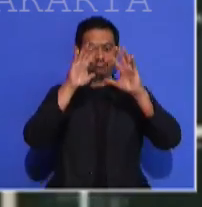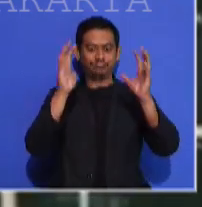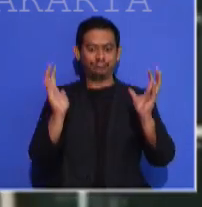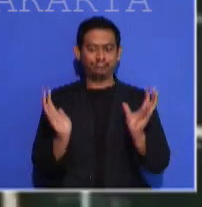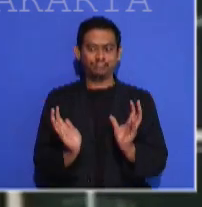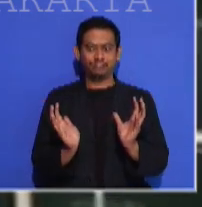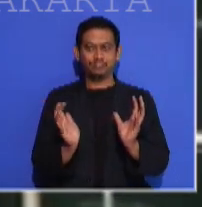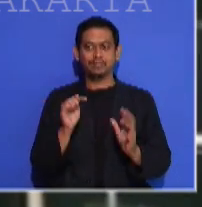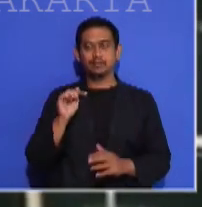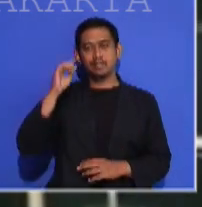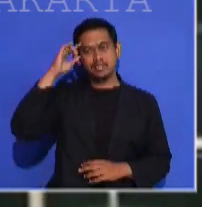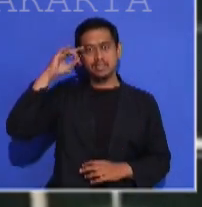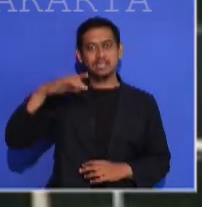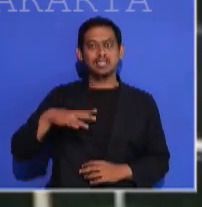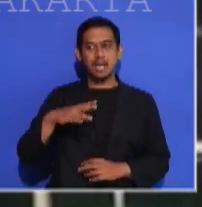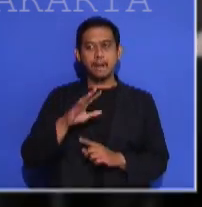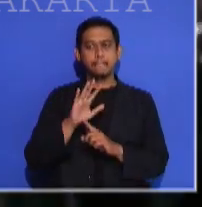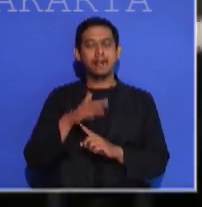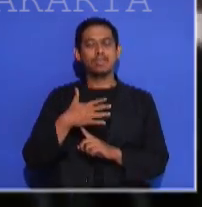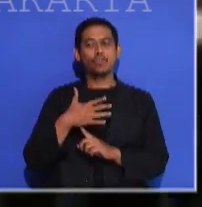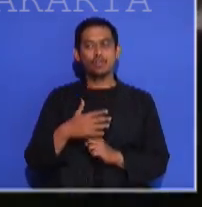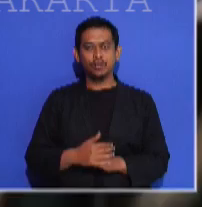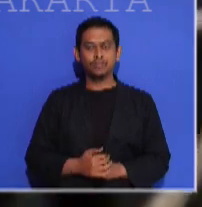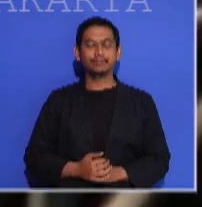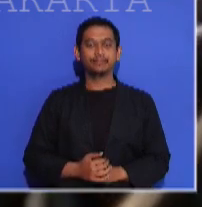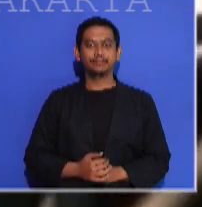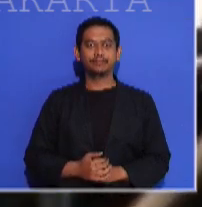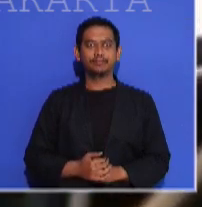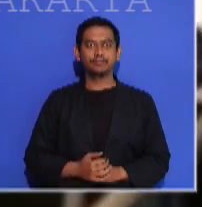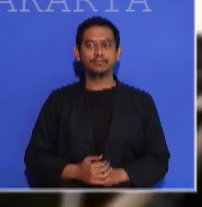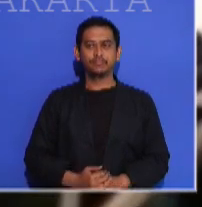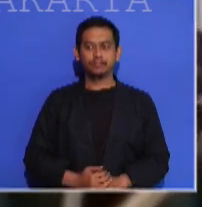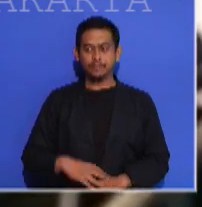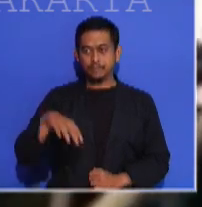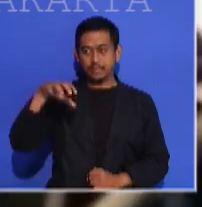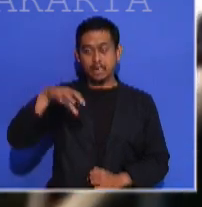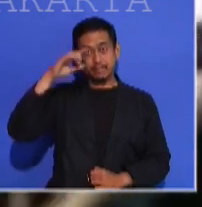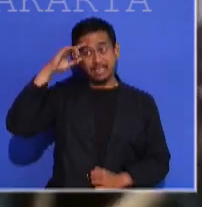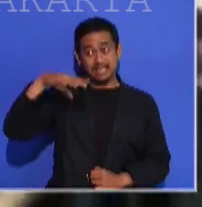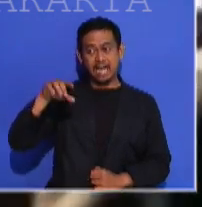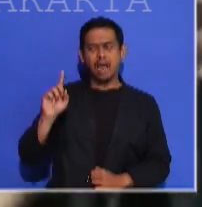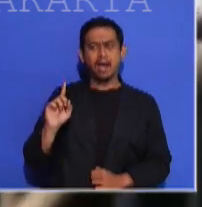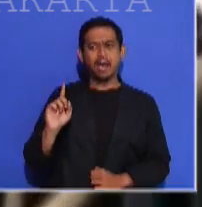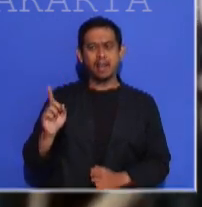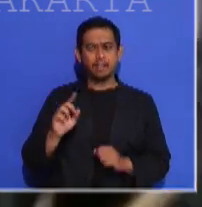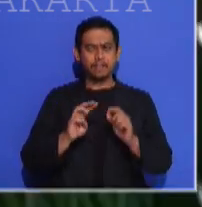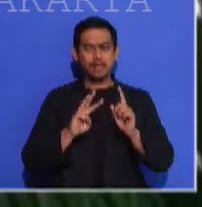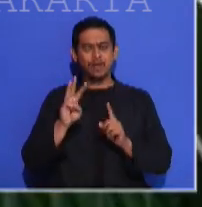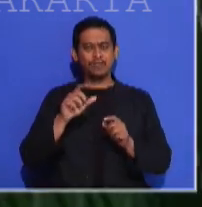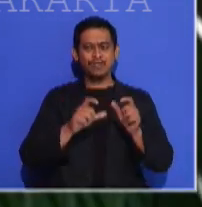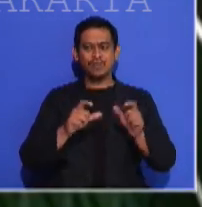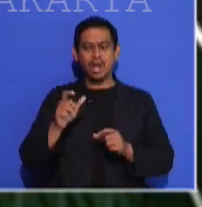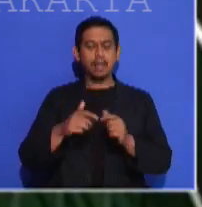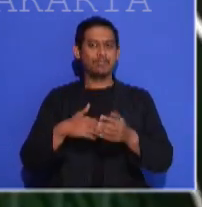ing dusun Jaten Argosari Sedayu Bantul. Ing padusunan menika wonten gangsal welas tiyang ingkang gegulang